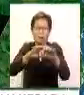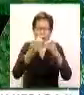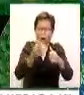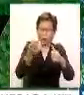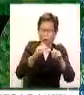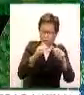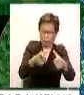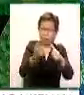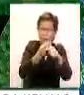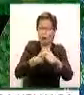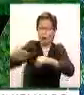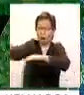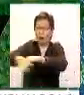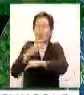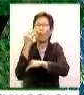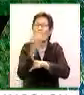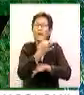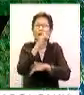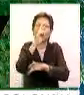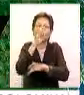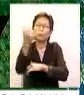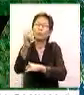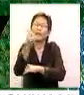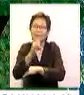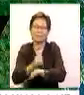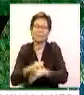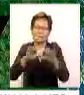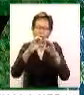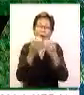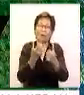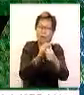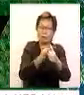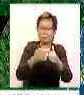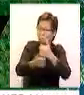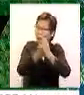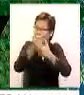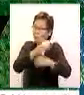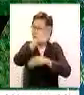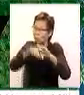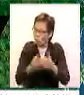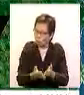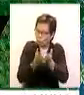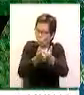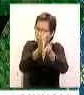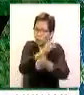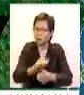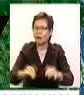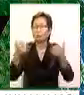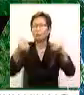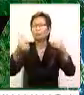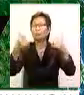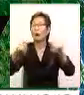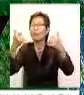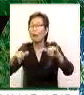melibatkan kawasan perairan yang dilorekkan dengan warna kuning. Dan keadaan ini adalah berbahaya kepada bot-bot kecil serta sukan